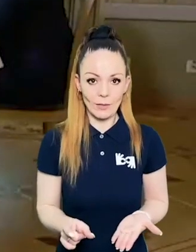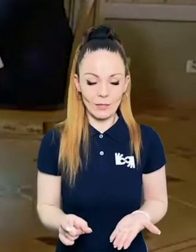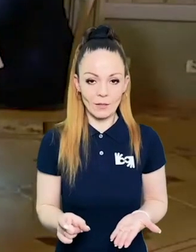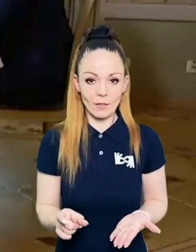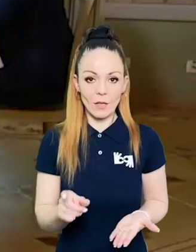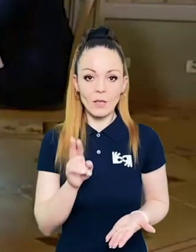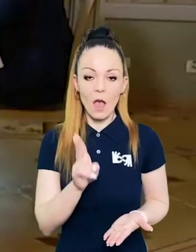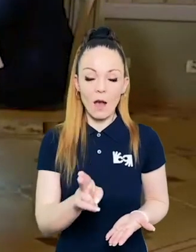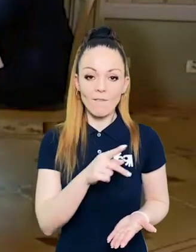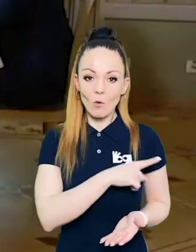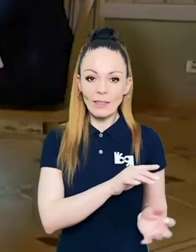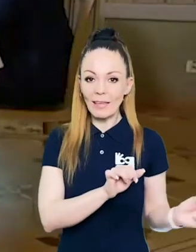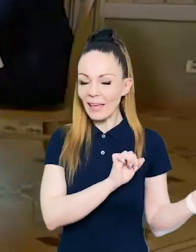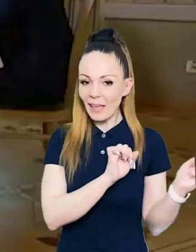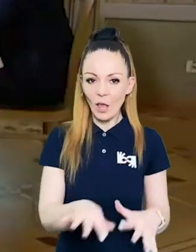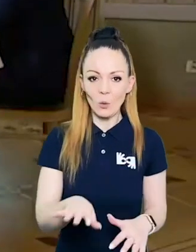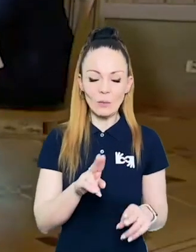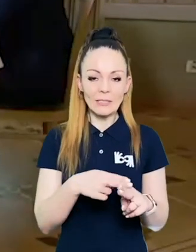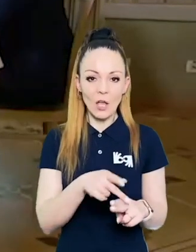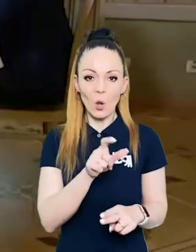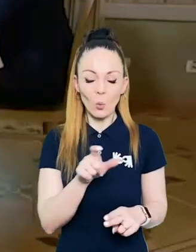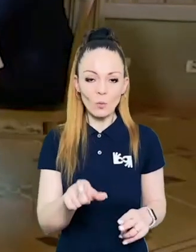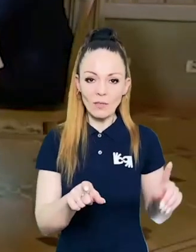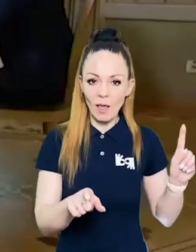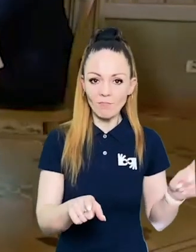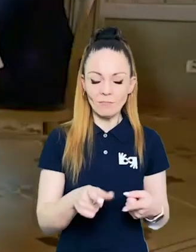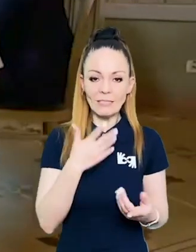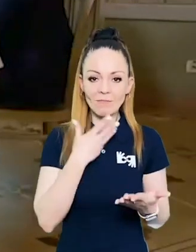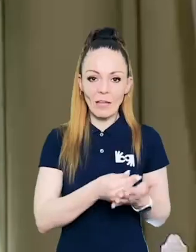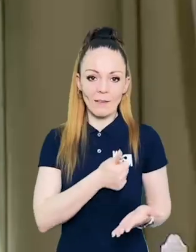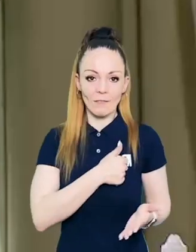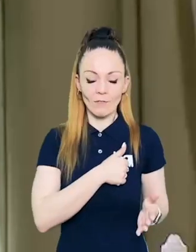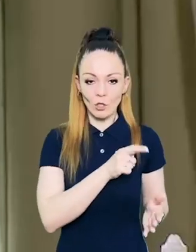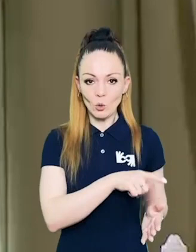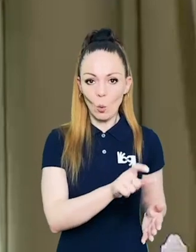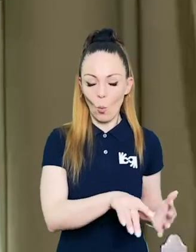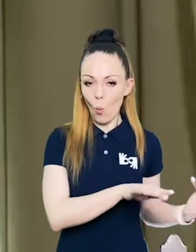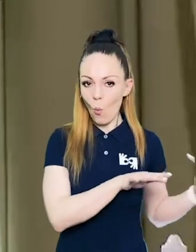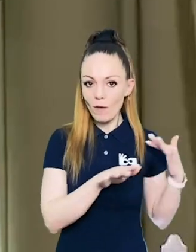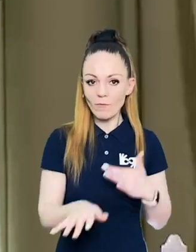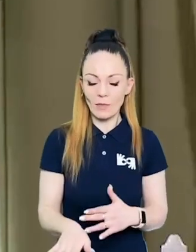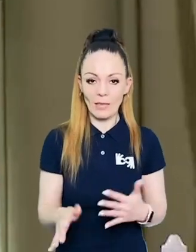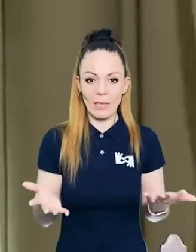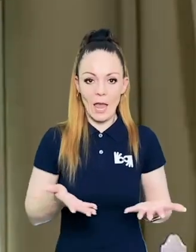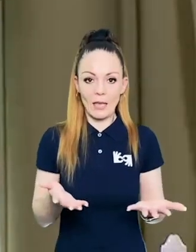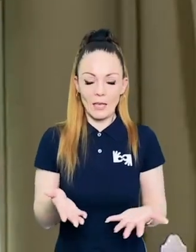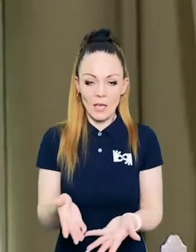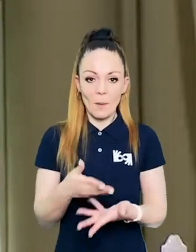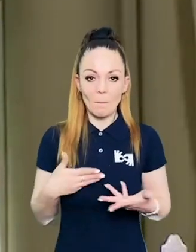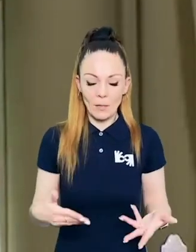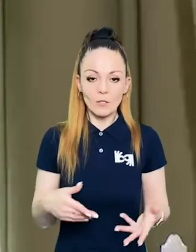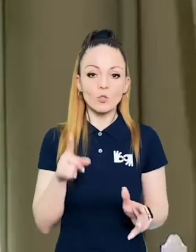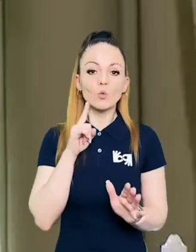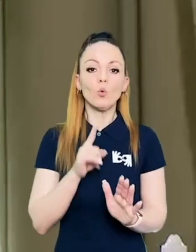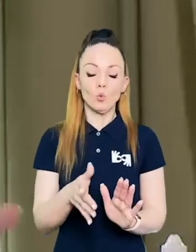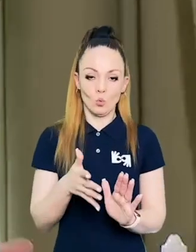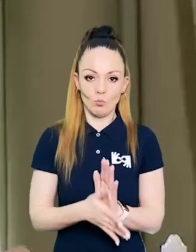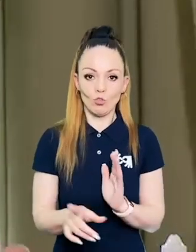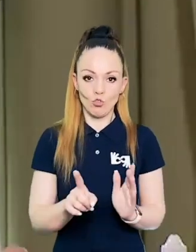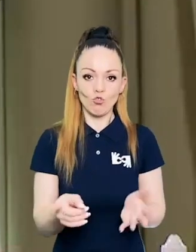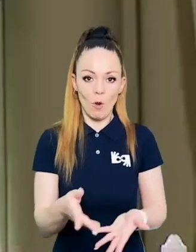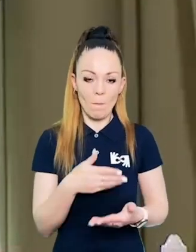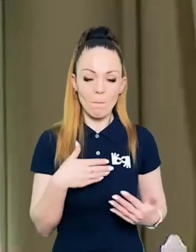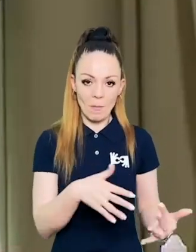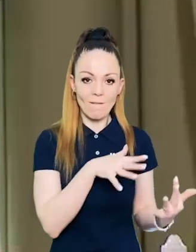Цінність людини. Тобто, як вони кинули цих людей, своїх військових, яких ми